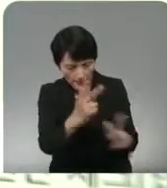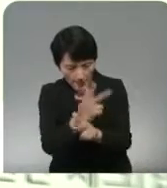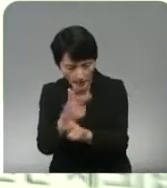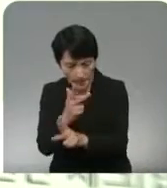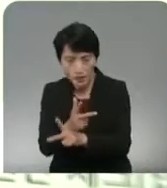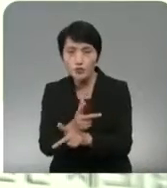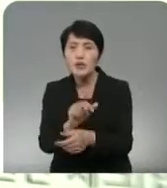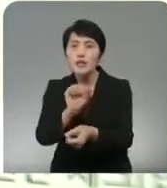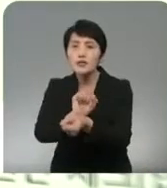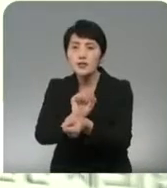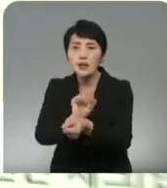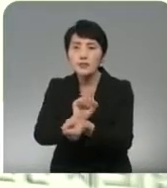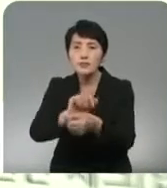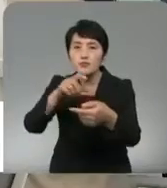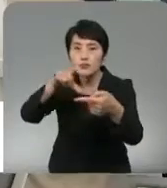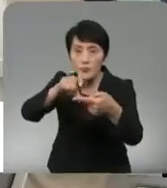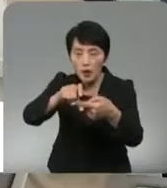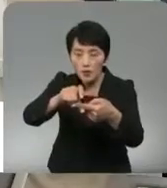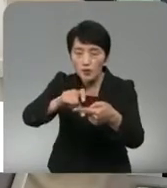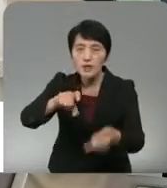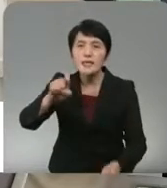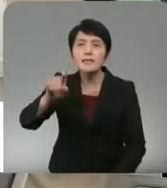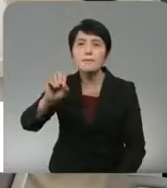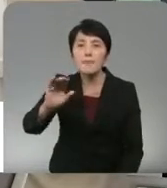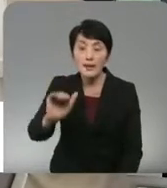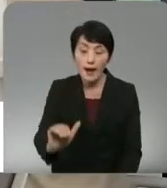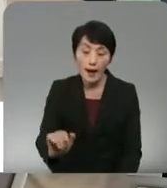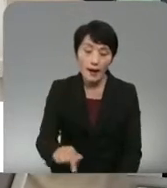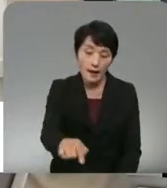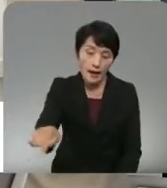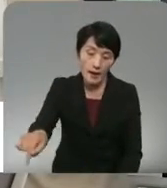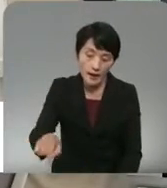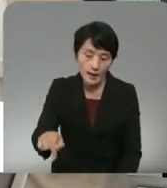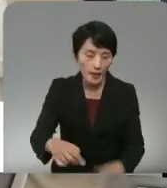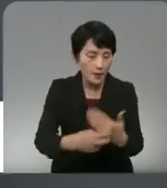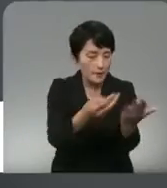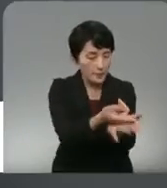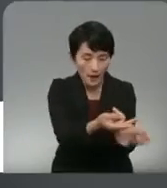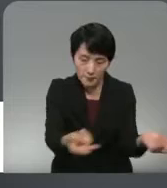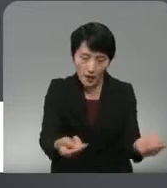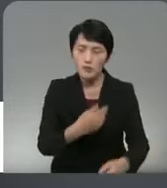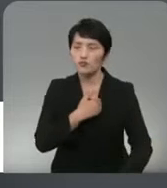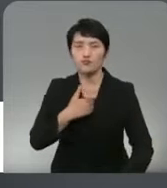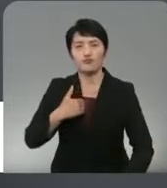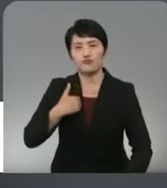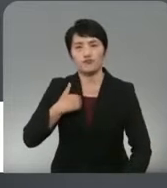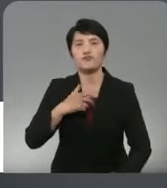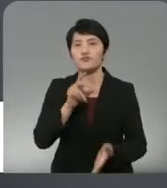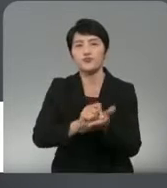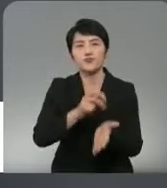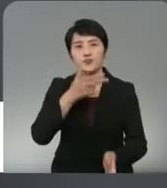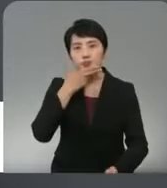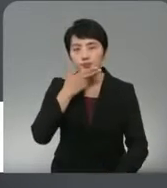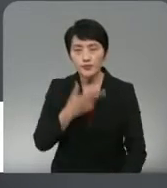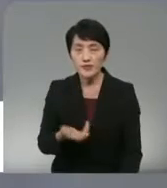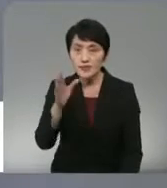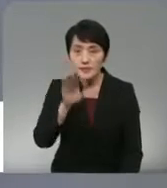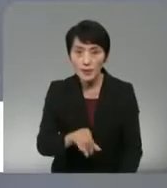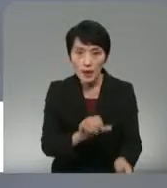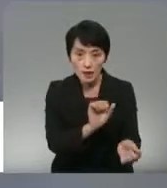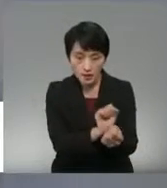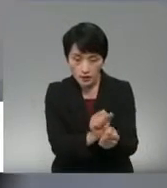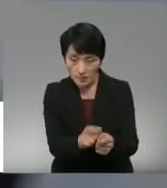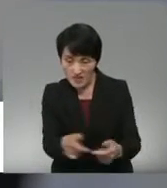à 345 et celui de mort a augmenté de 35. Par ailleurs, à partir d'aujourd'hui, la prescription de la pilule